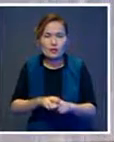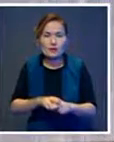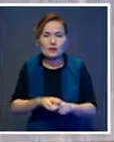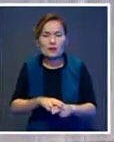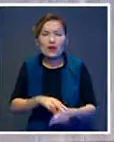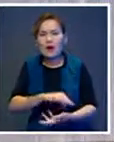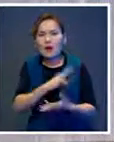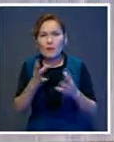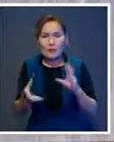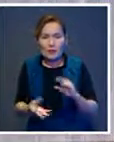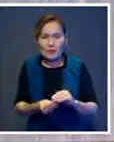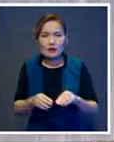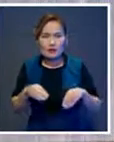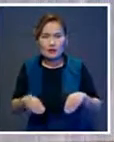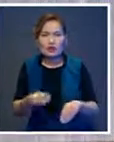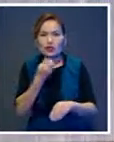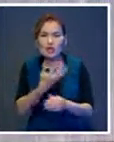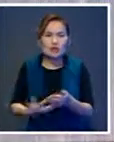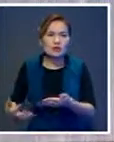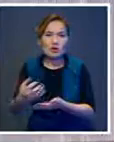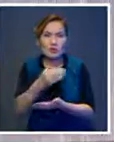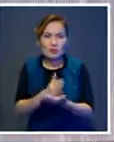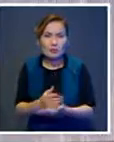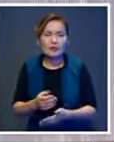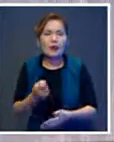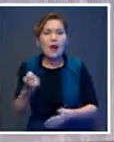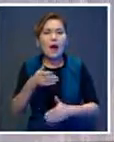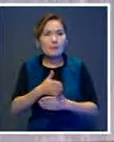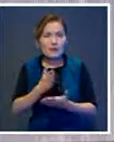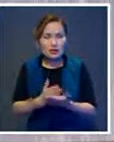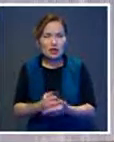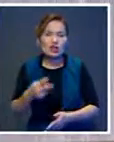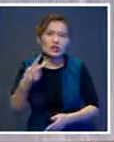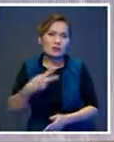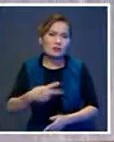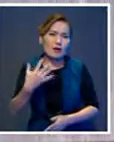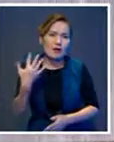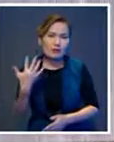чечевицаны 14 центнерден шығып жатыр. Бидай 25-ке барып қалды орташа.